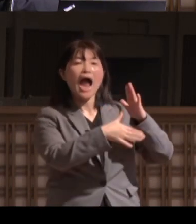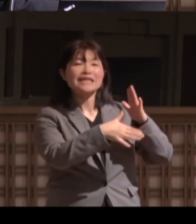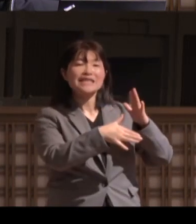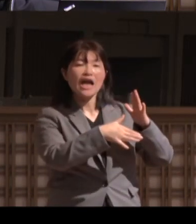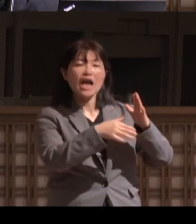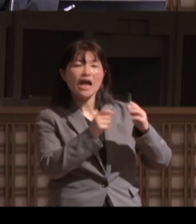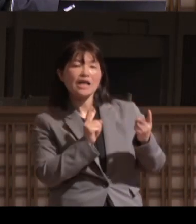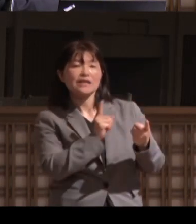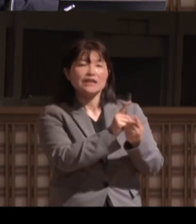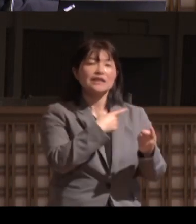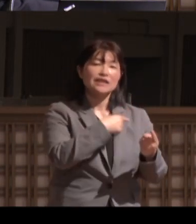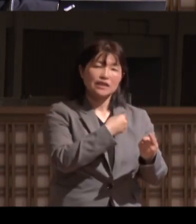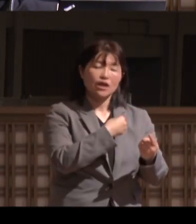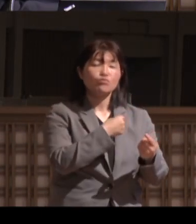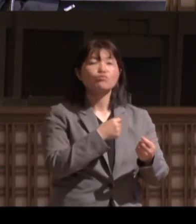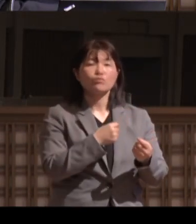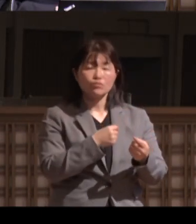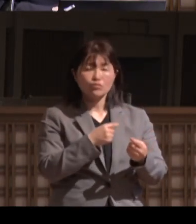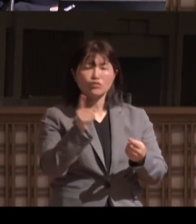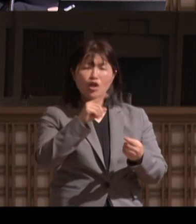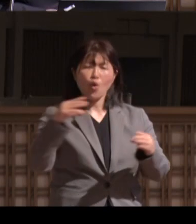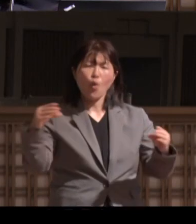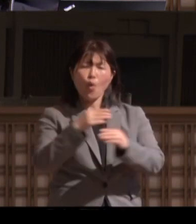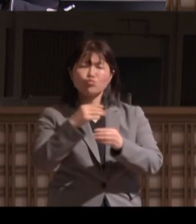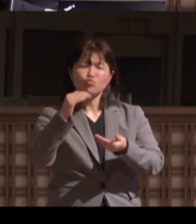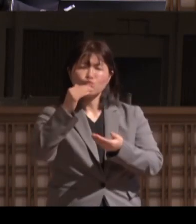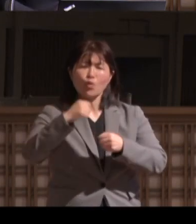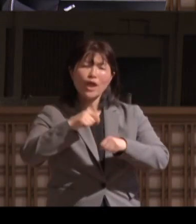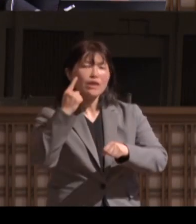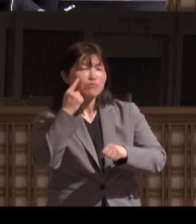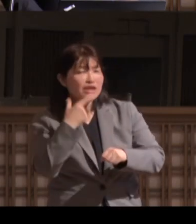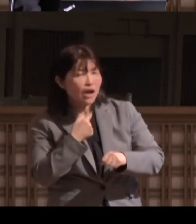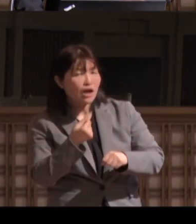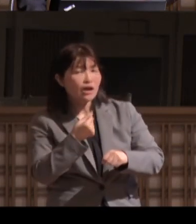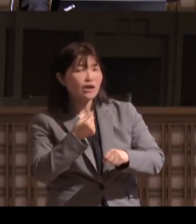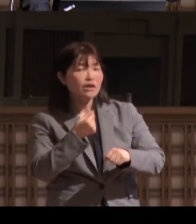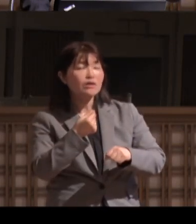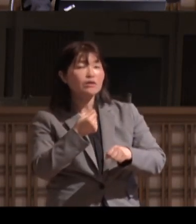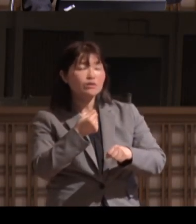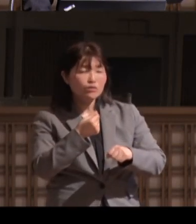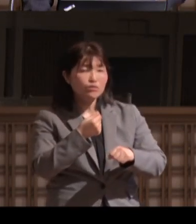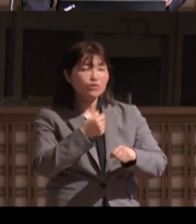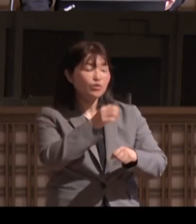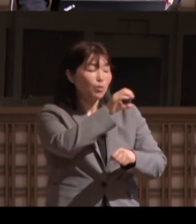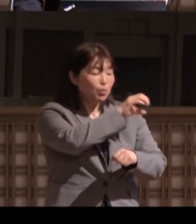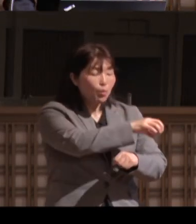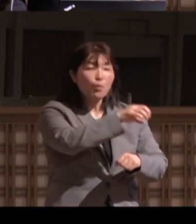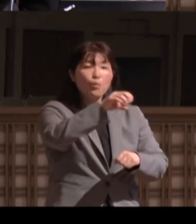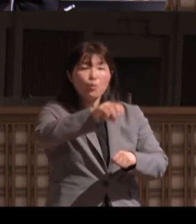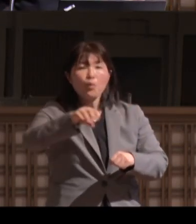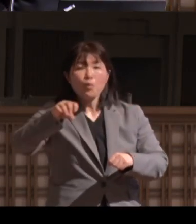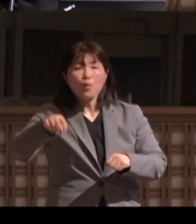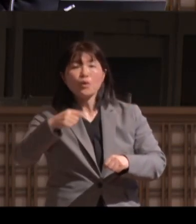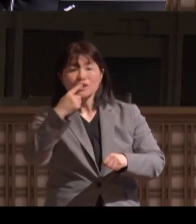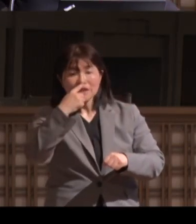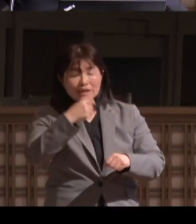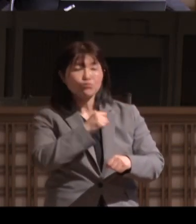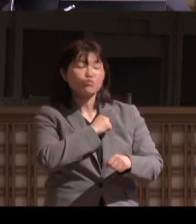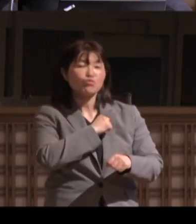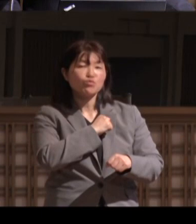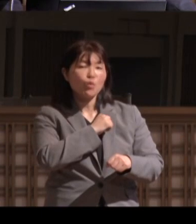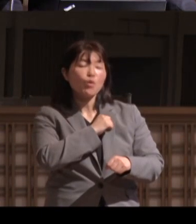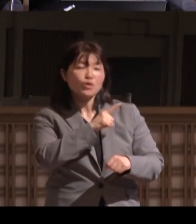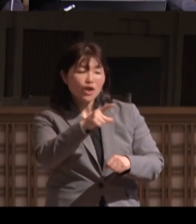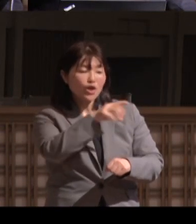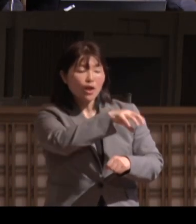とかですね自分は何か交通のことをやってみたいそういうパーツパーツに関わりたい方は